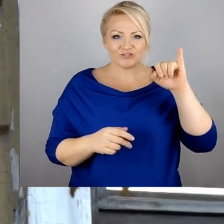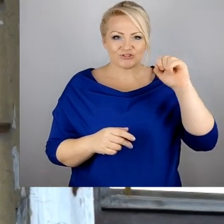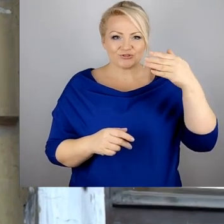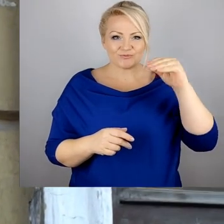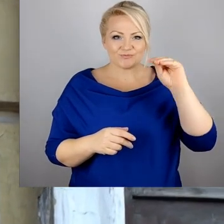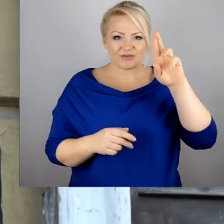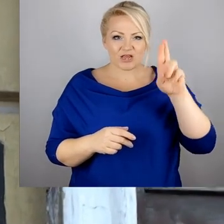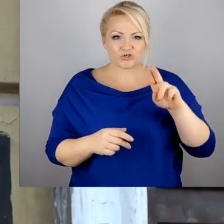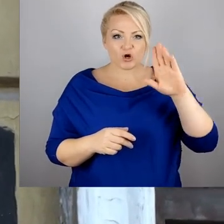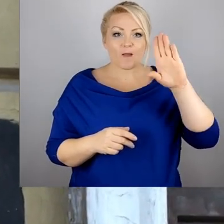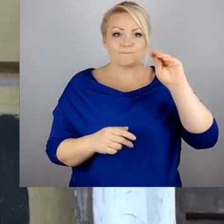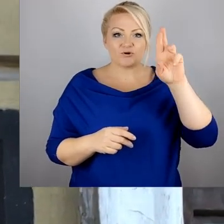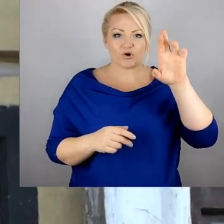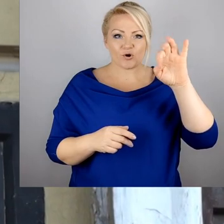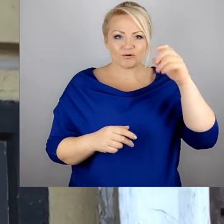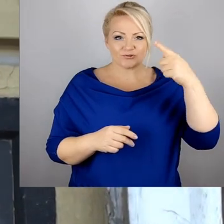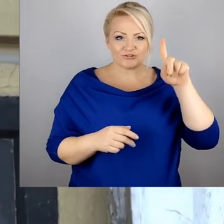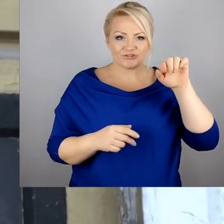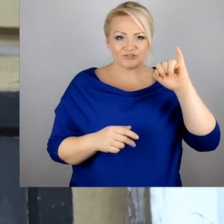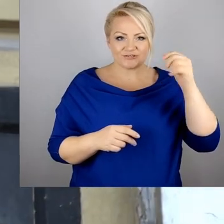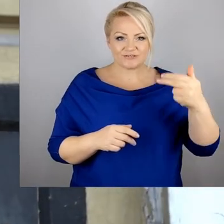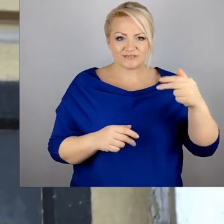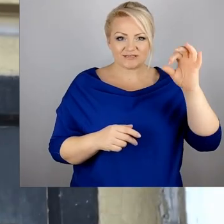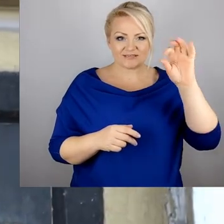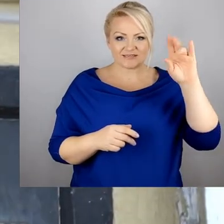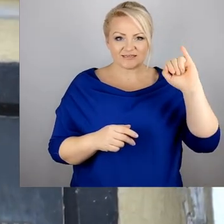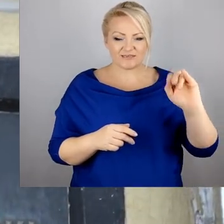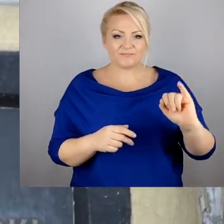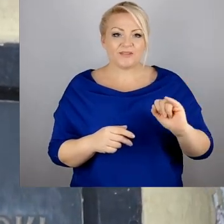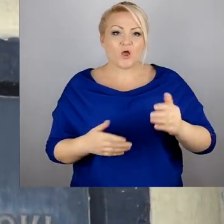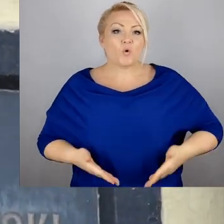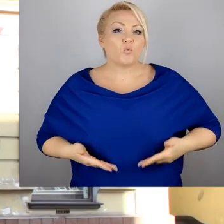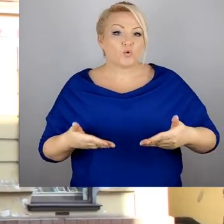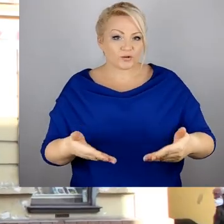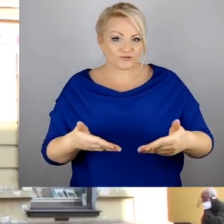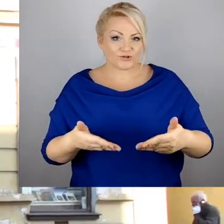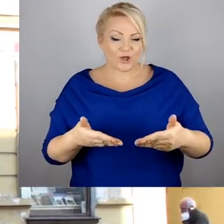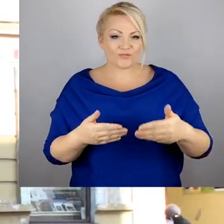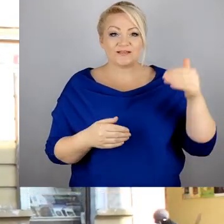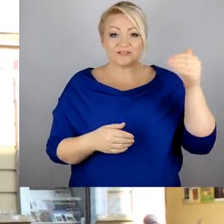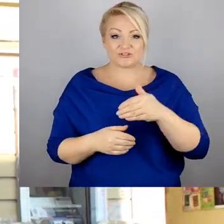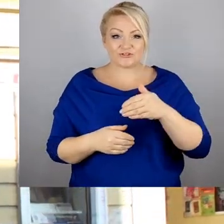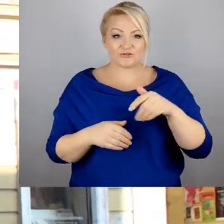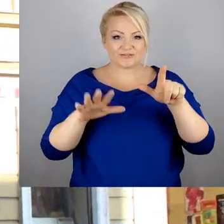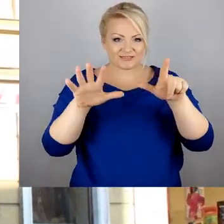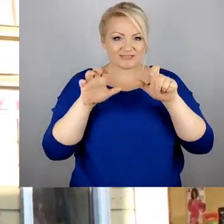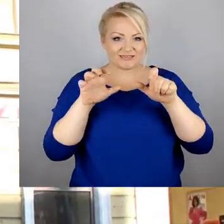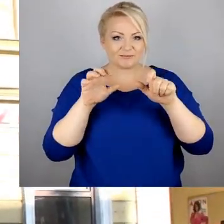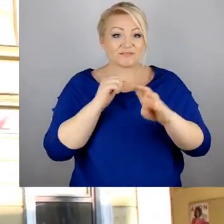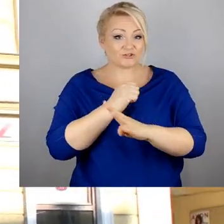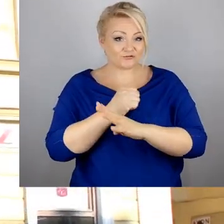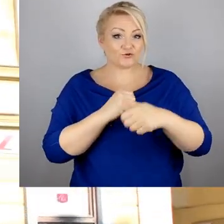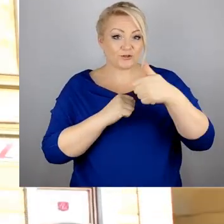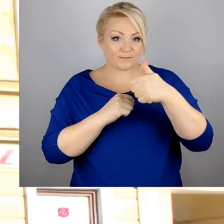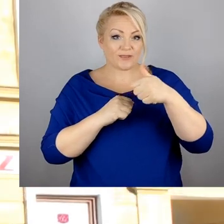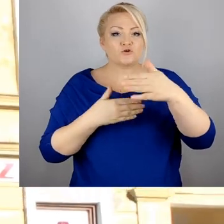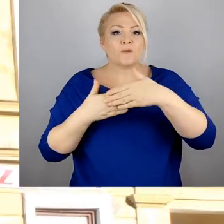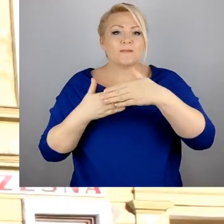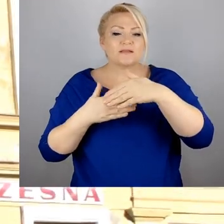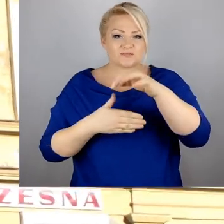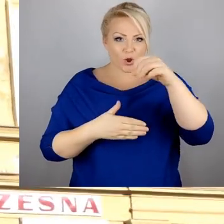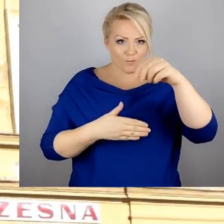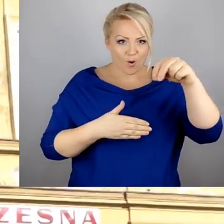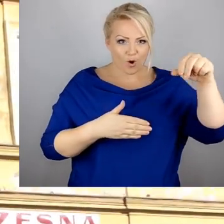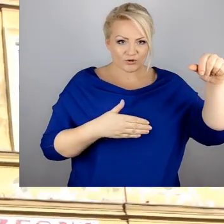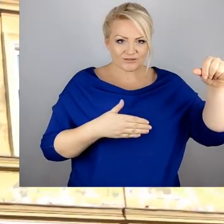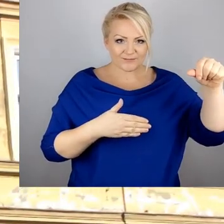Urodził się w 1791 roku w Królówce Kołobochni. Początkowo uczęszczał do wiejskiej szkoły, następnie